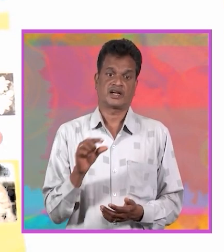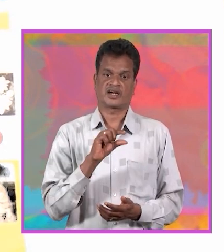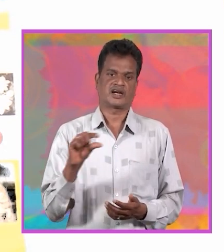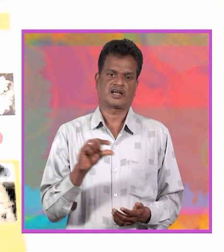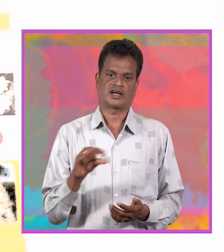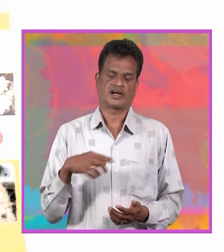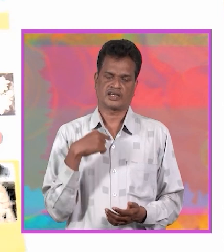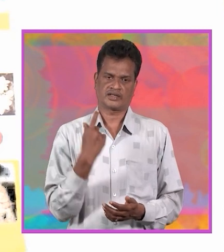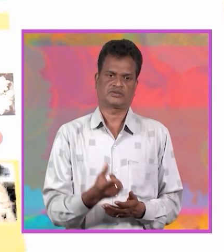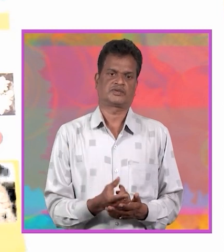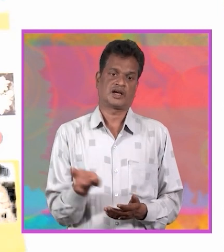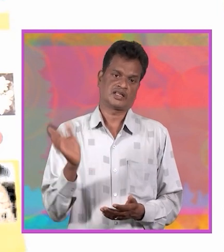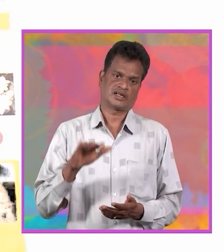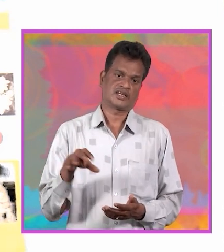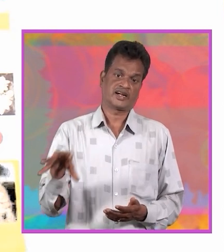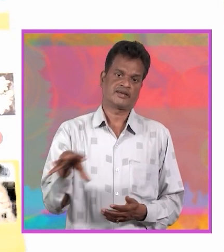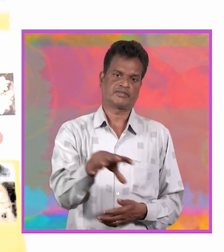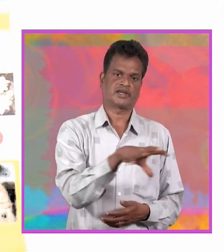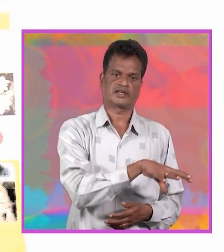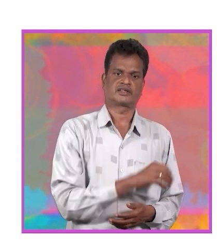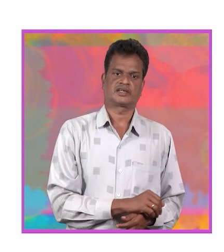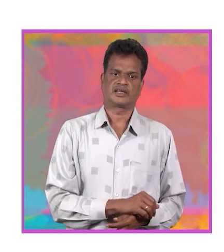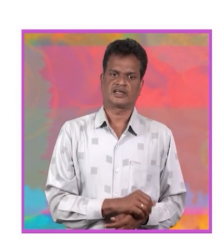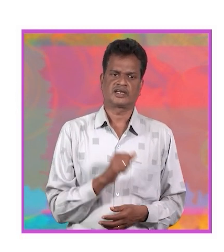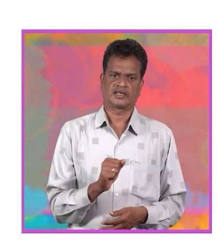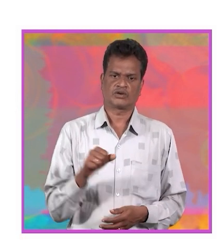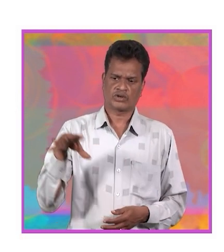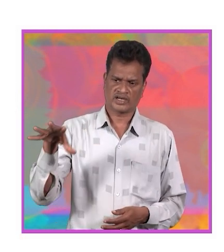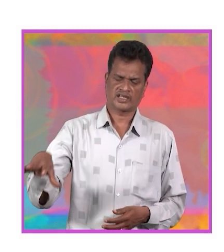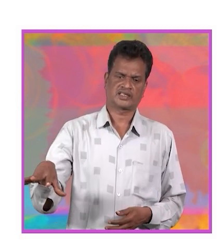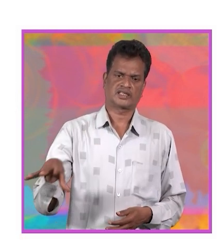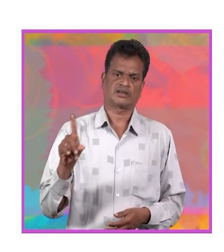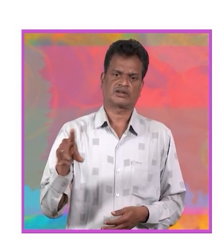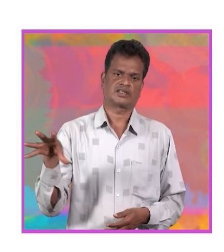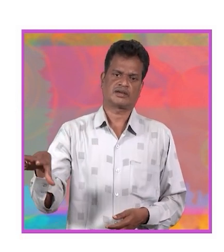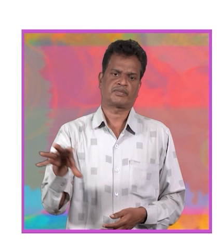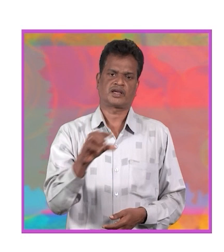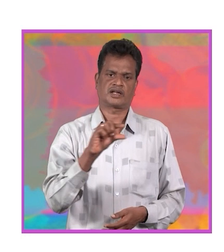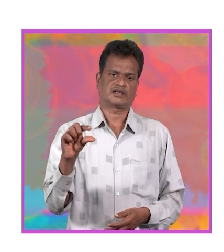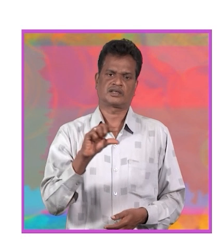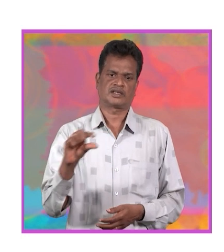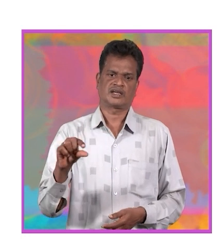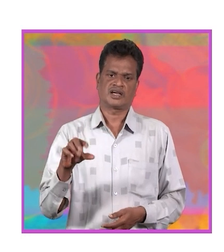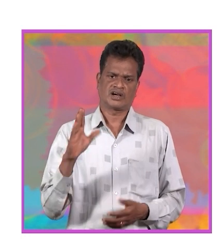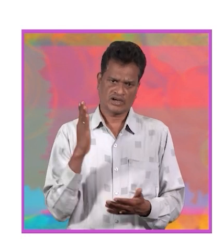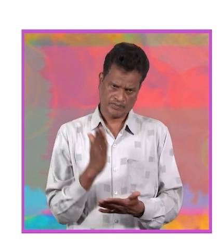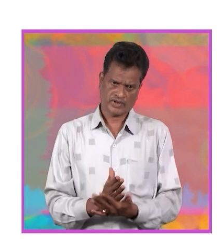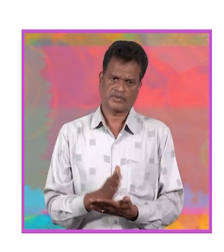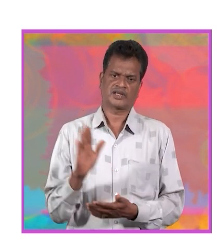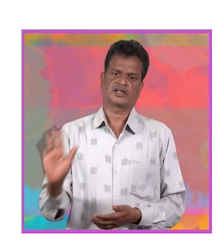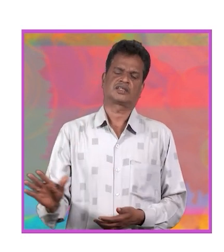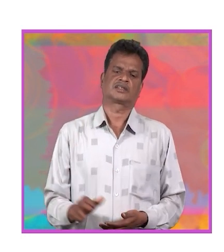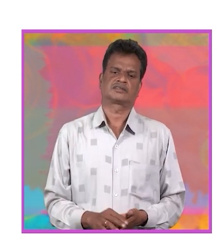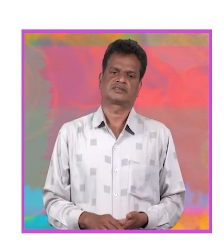அதற்கடுத்து பார்த்தீங்கன்னா இடப்பெயர். இடப்பெயர் என்பது ஒரு இடத்தினுடைய பெயரை குறிப்பது. ஒரு நிலையாய் இருக்கக்கூடிய ஒரு